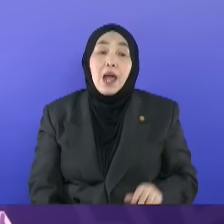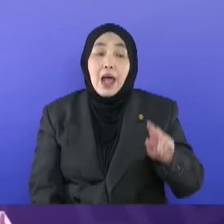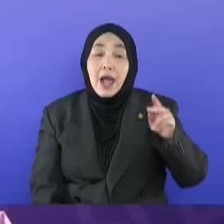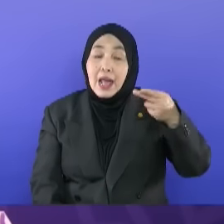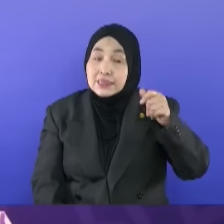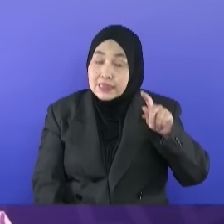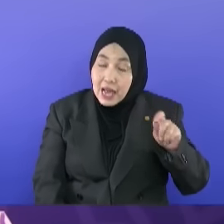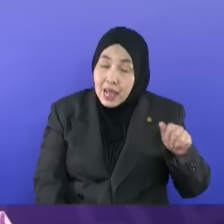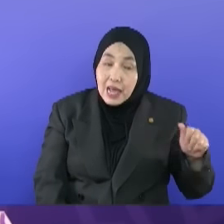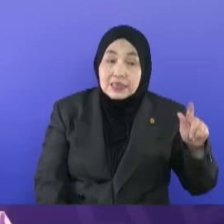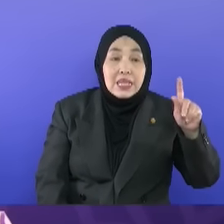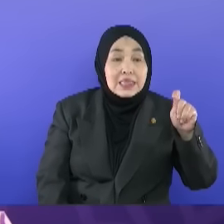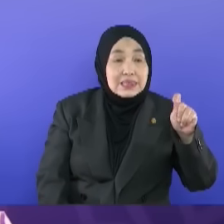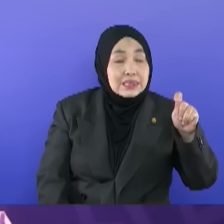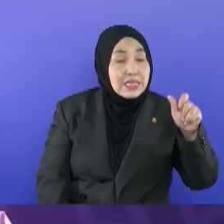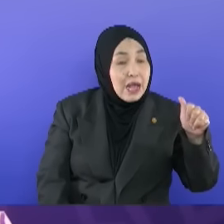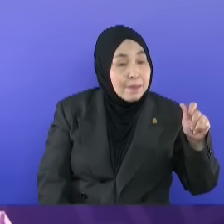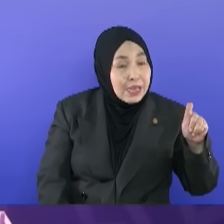hatta